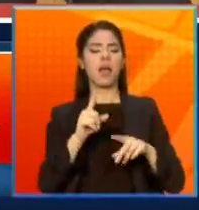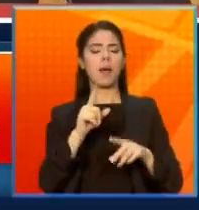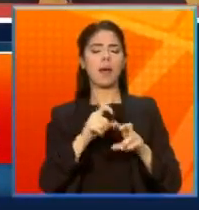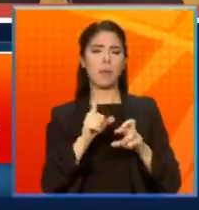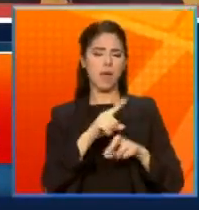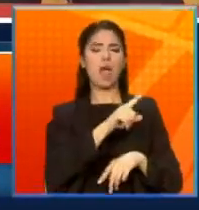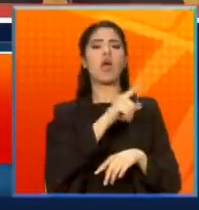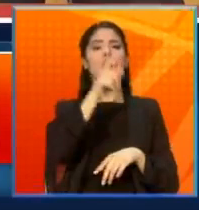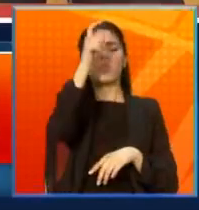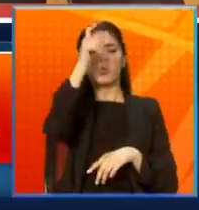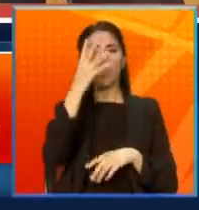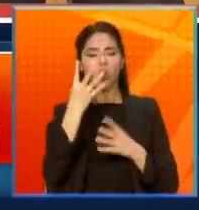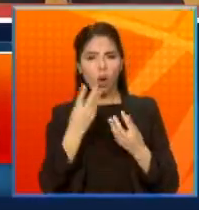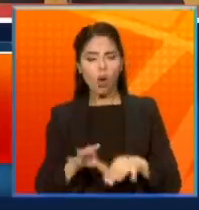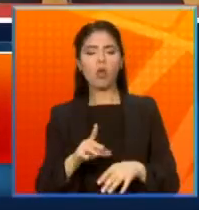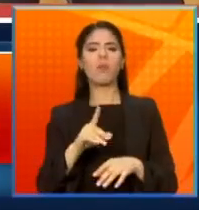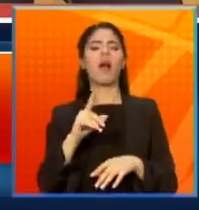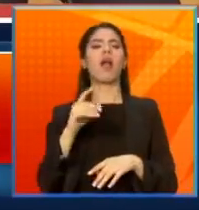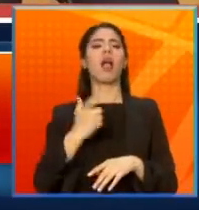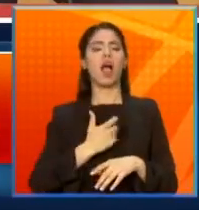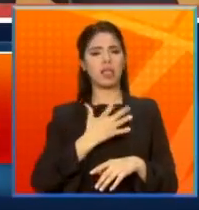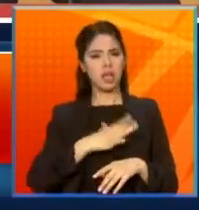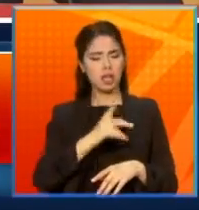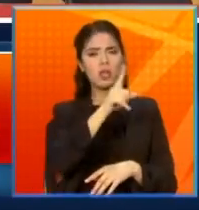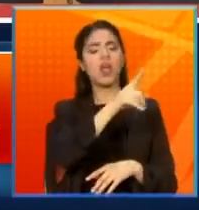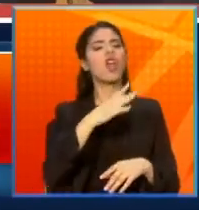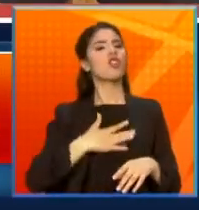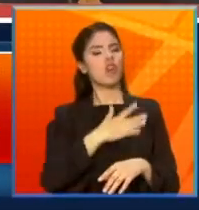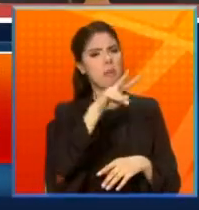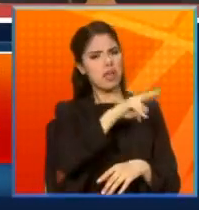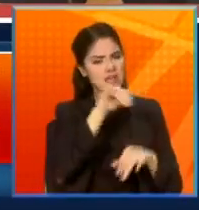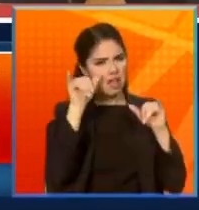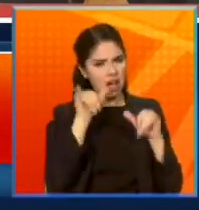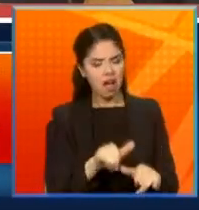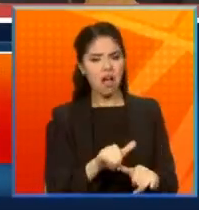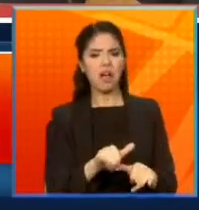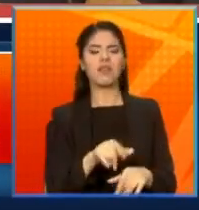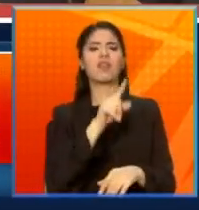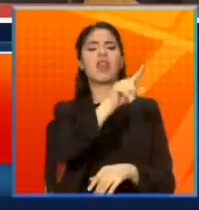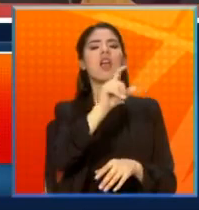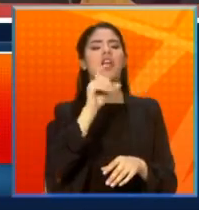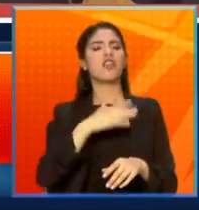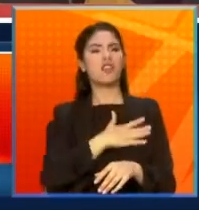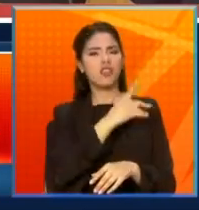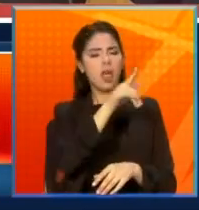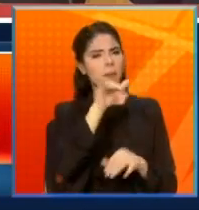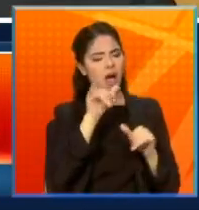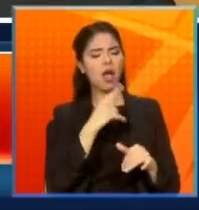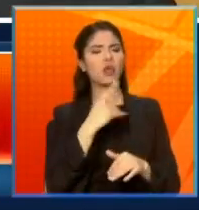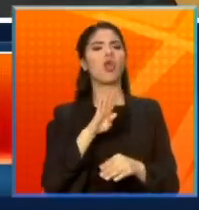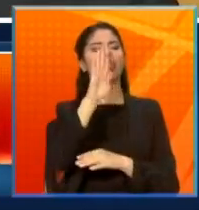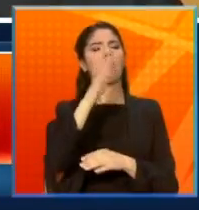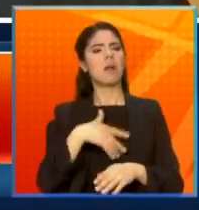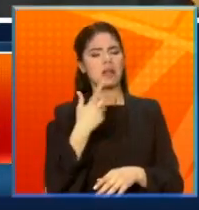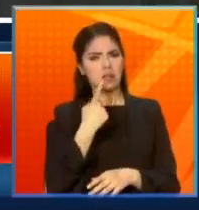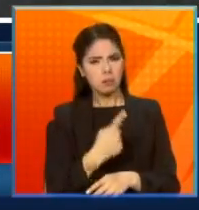diyor. Aynı şeyi CHP de istiyor. HDP Demokrasi İttifakı diyor. Aynı tekerlemeyi CHP de söylüyor.